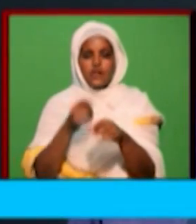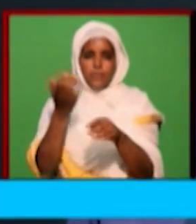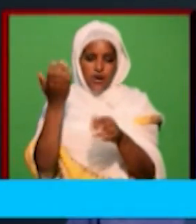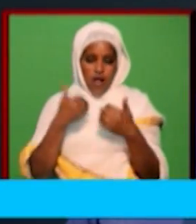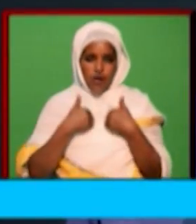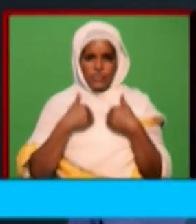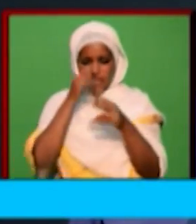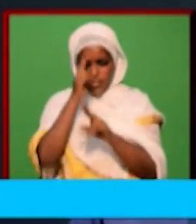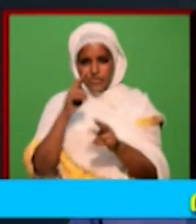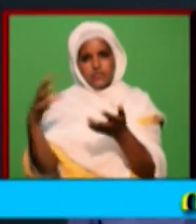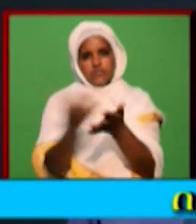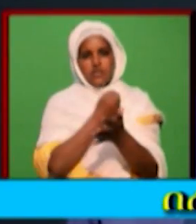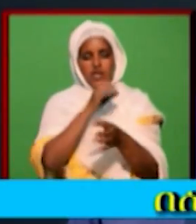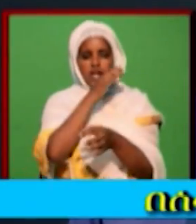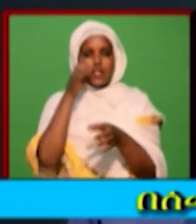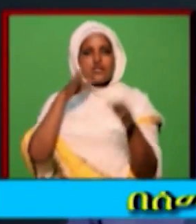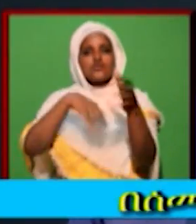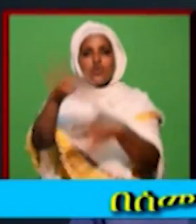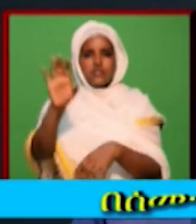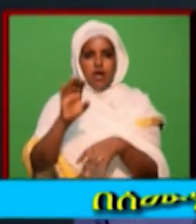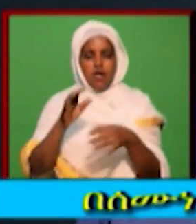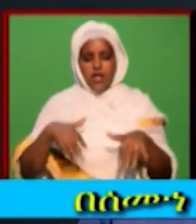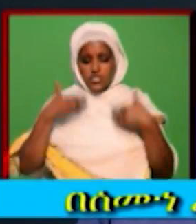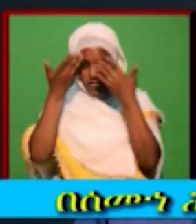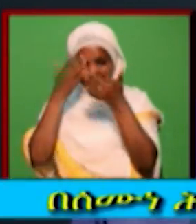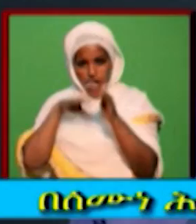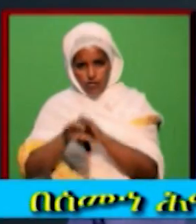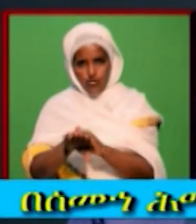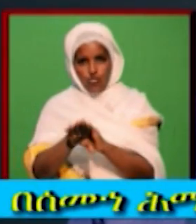ከነበረበት ክብሩ ተዋረደ ከገነት ወጣ እና ንስሐ ገብቶ